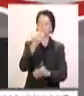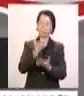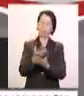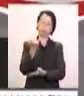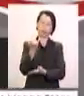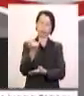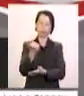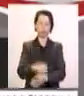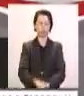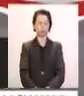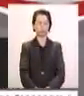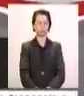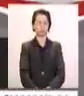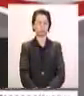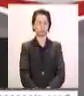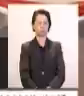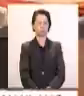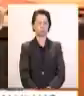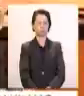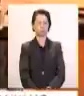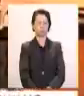memuaskan.